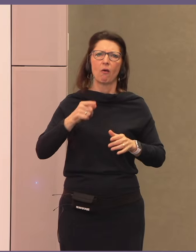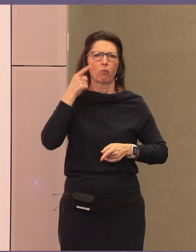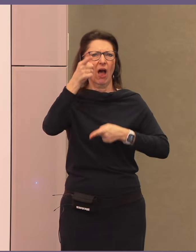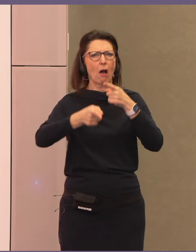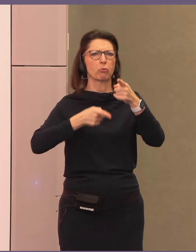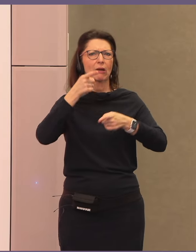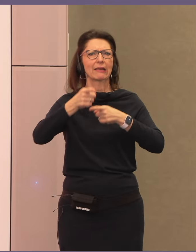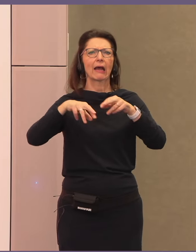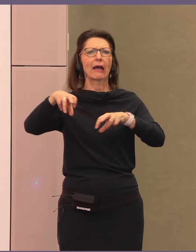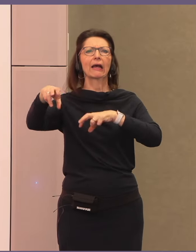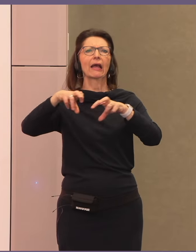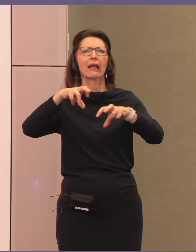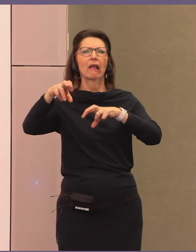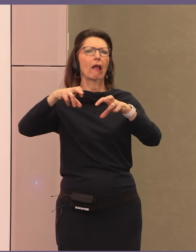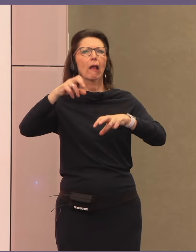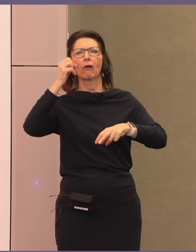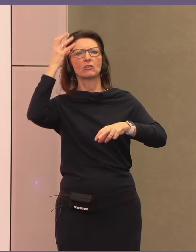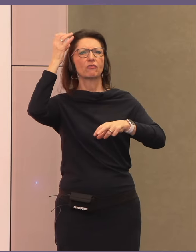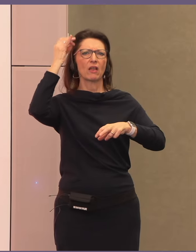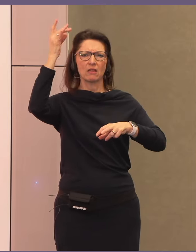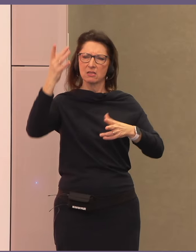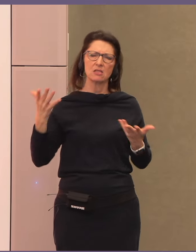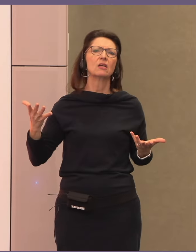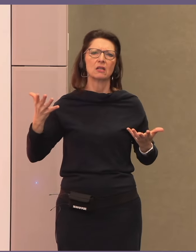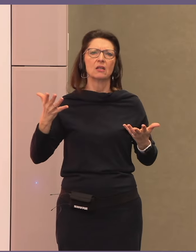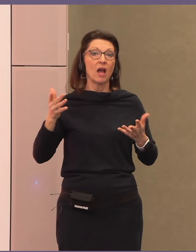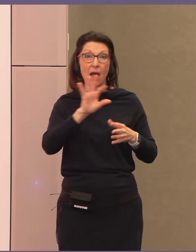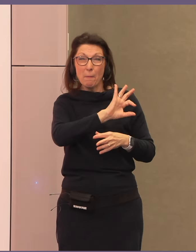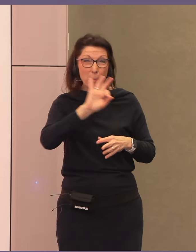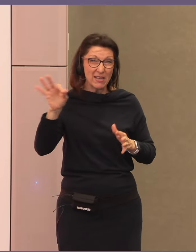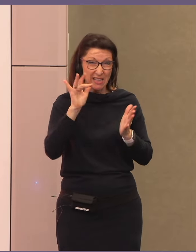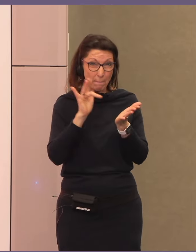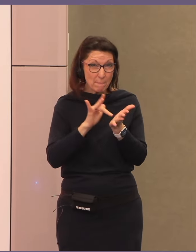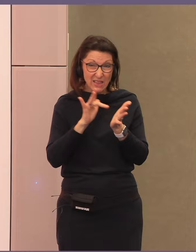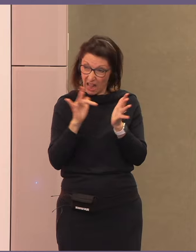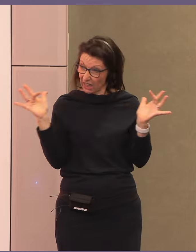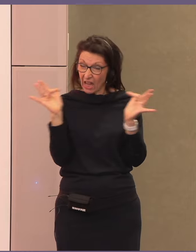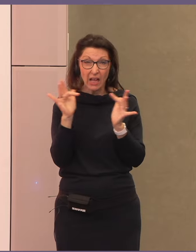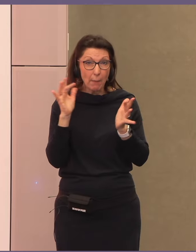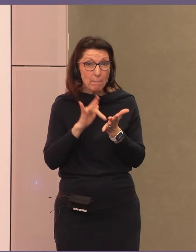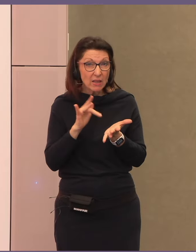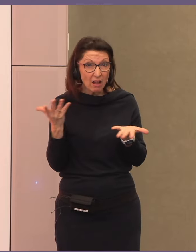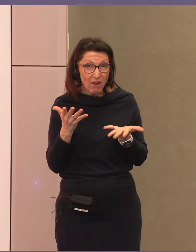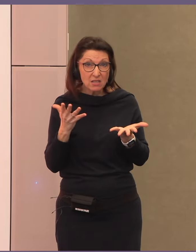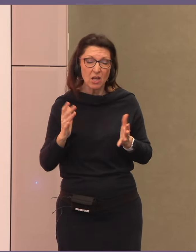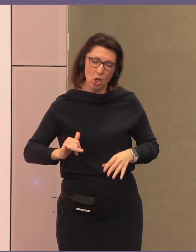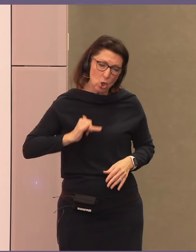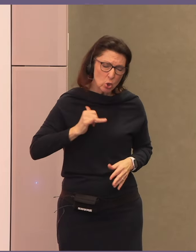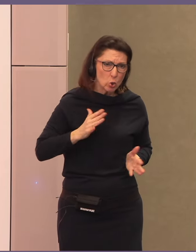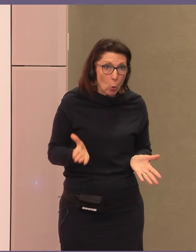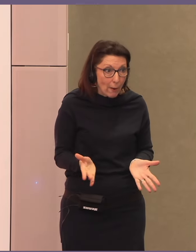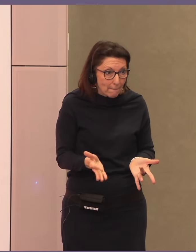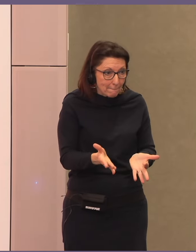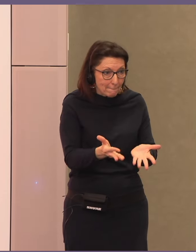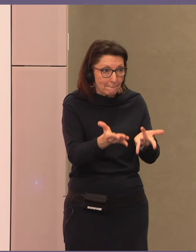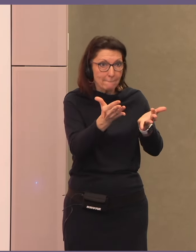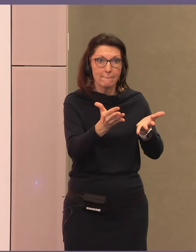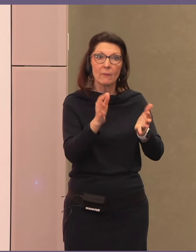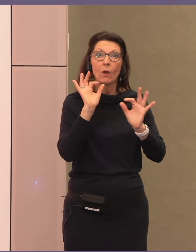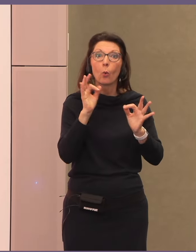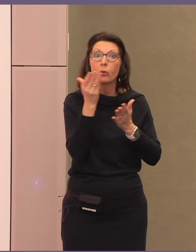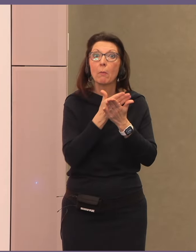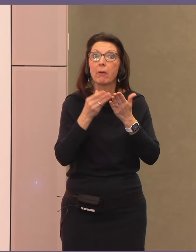Regierungsfantasien. Das sind gut gebildete, auch demokratisch gebildete junge Menschen für die Zukunft. Und in dem Sinne